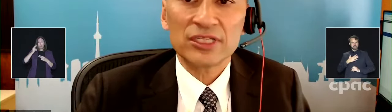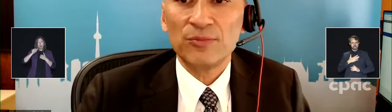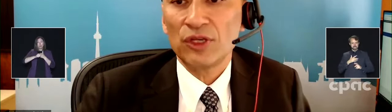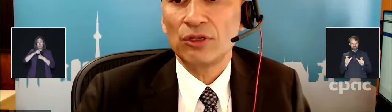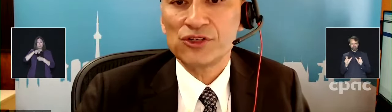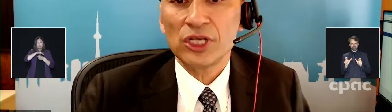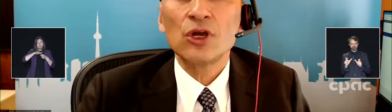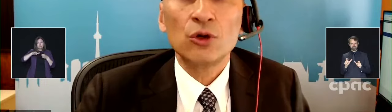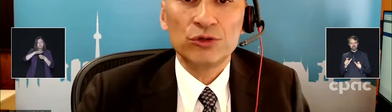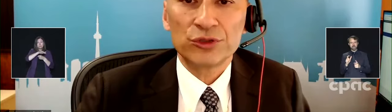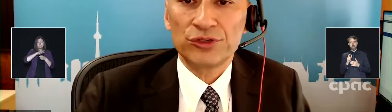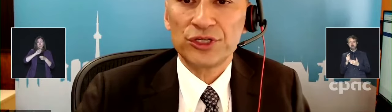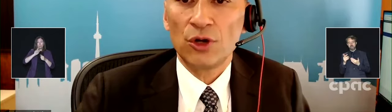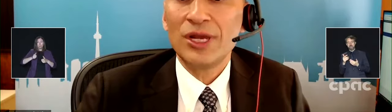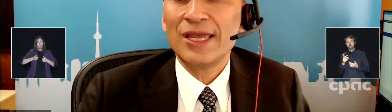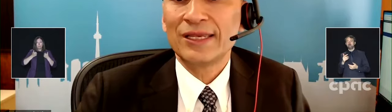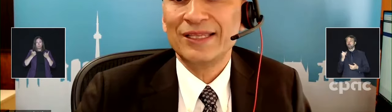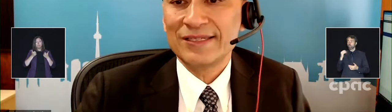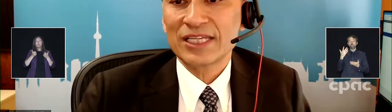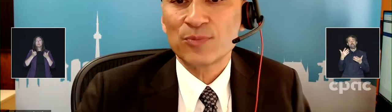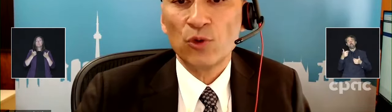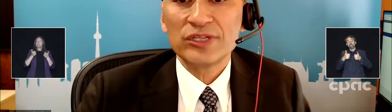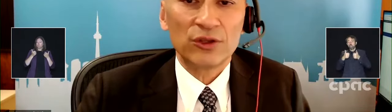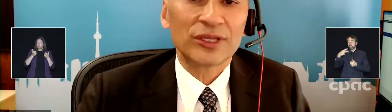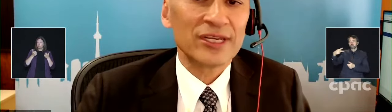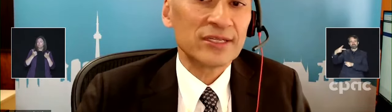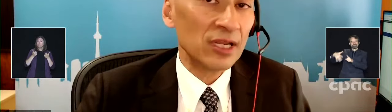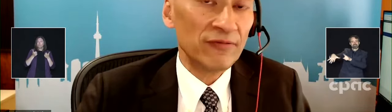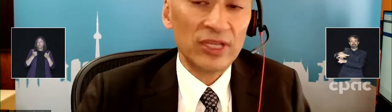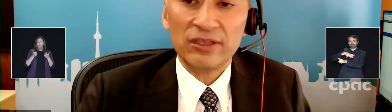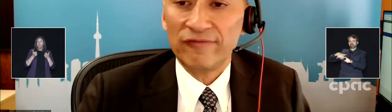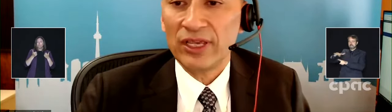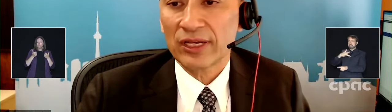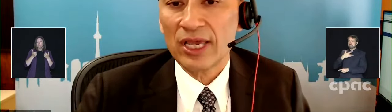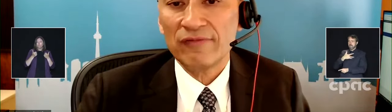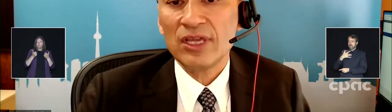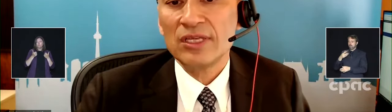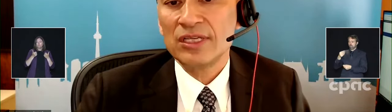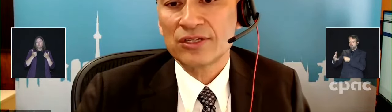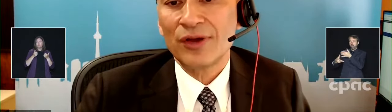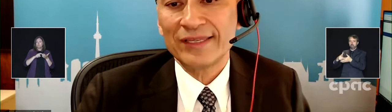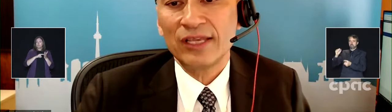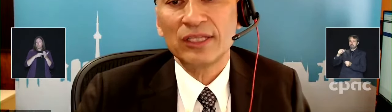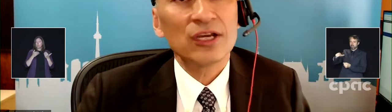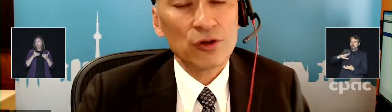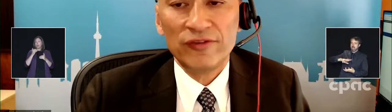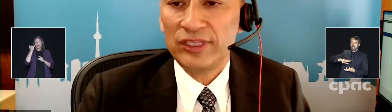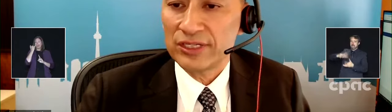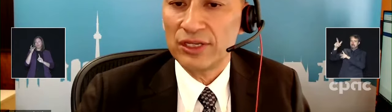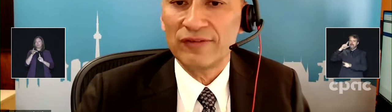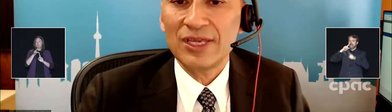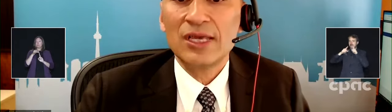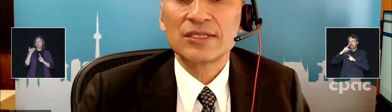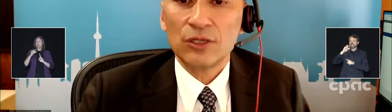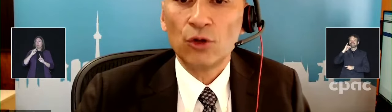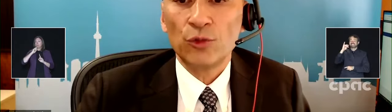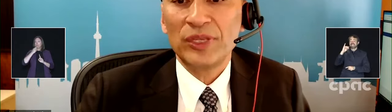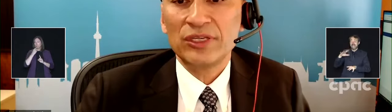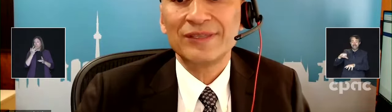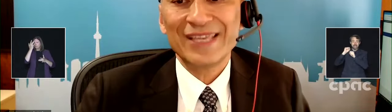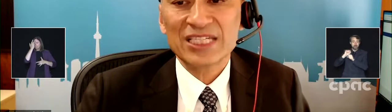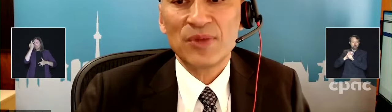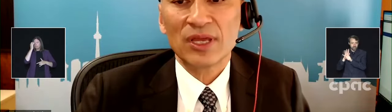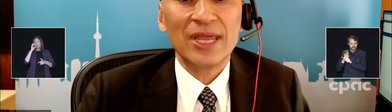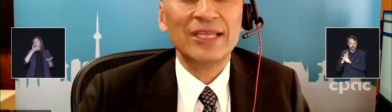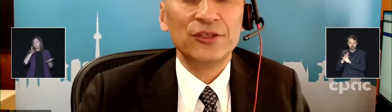facteurs de risque biologiques ou sociaux qui les exposent à un risque élevé d'effet grave s'ils sont atteints de la COVID-19, selon